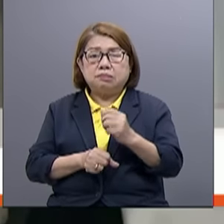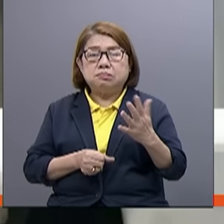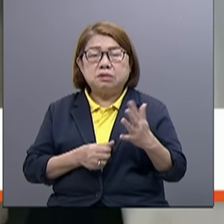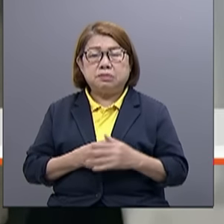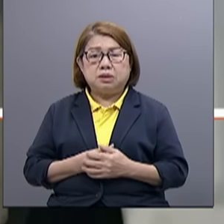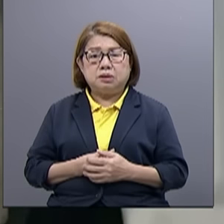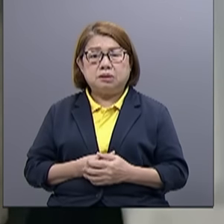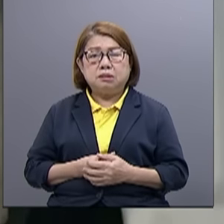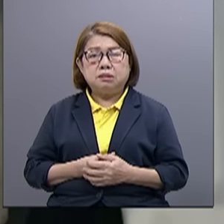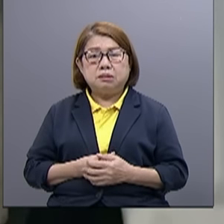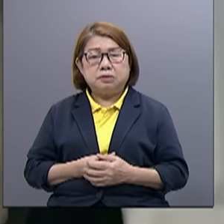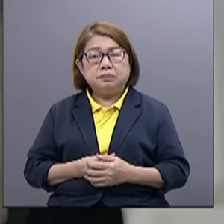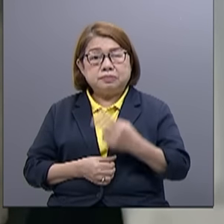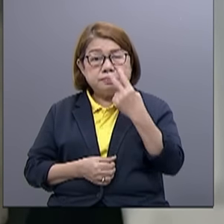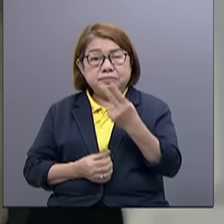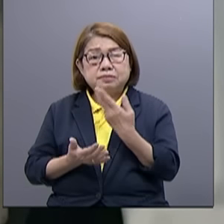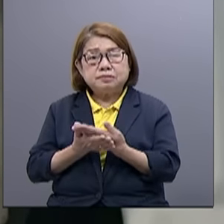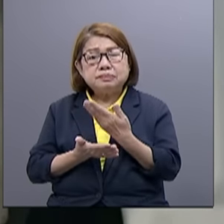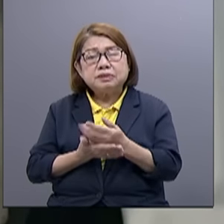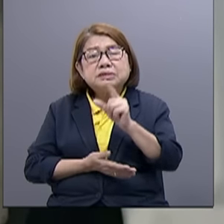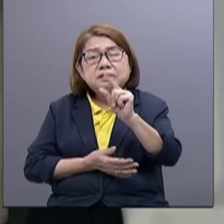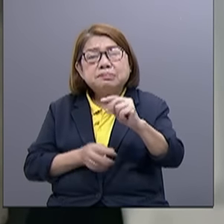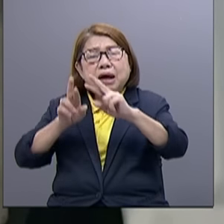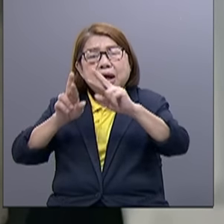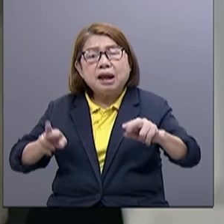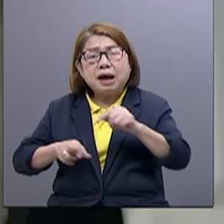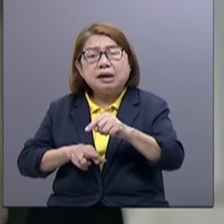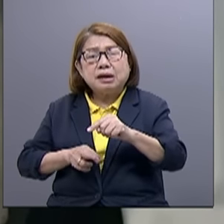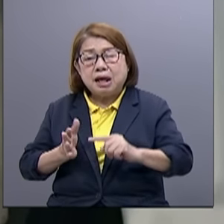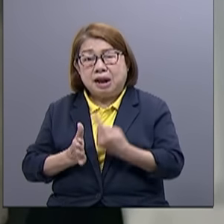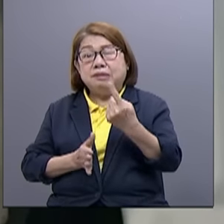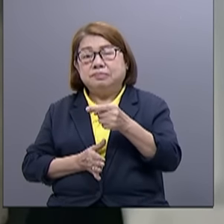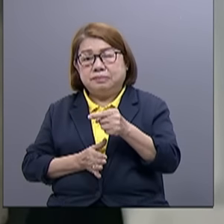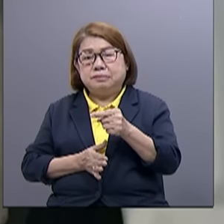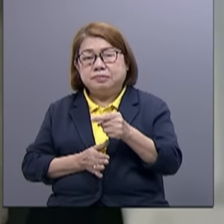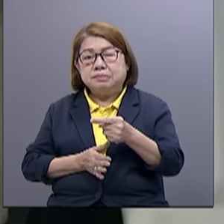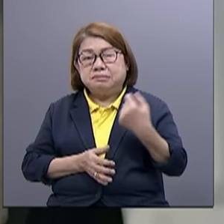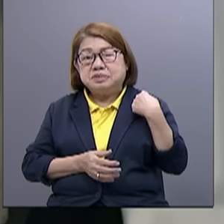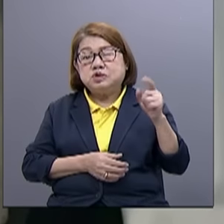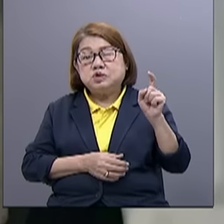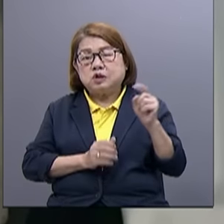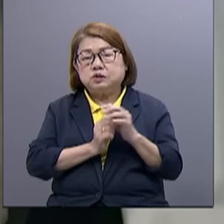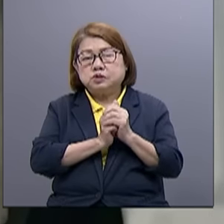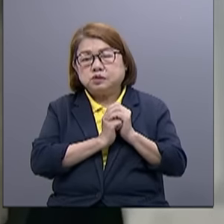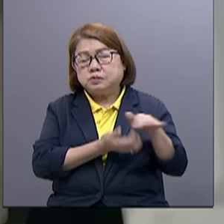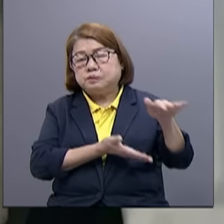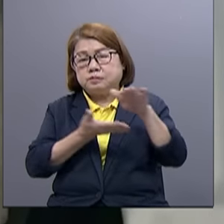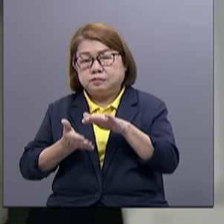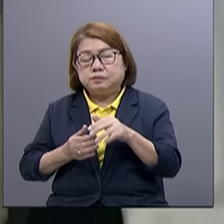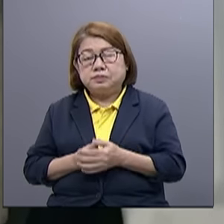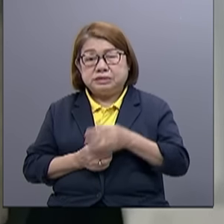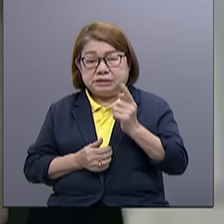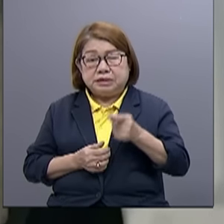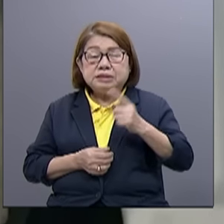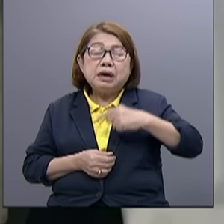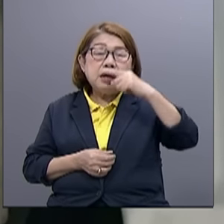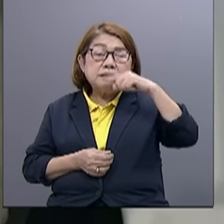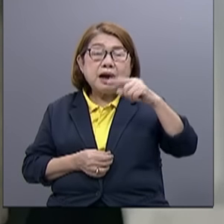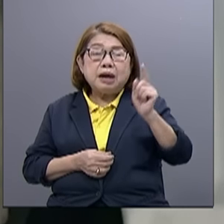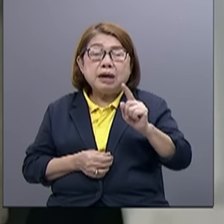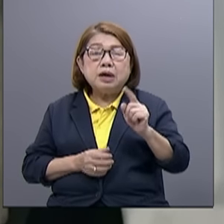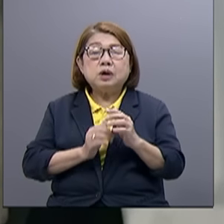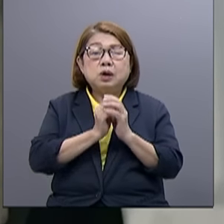รุ่นที่20บาทก็มาก่อนแล้วมันก็เข้ามาผสมผสานอยู่นานแล้วและพื้นฐานเนี่ยประเทศไทยเนี่ยกับจีนเนี่ย